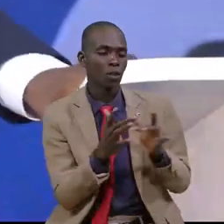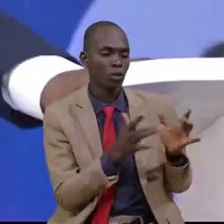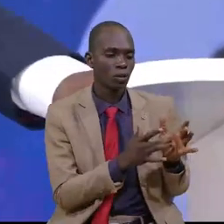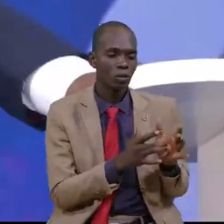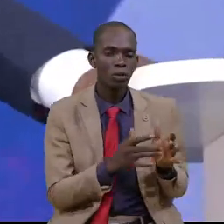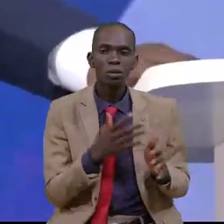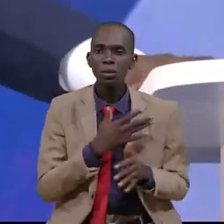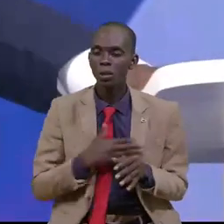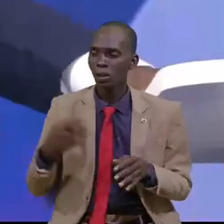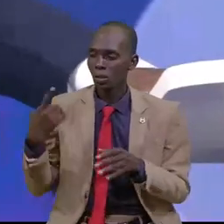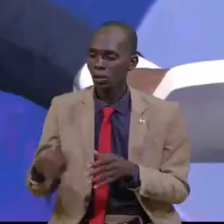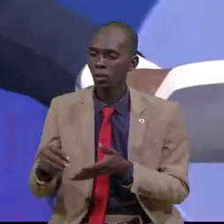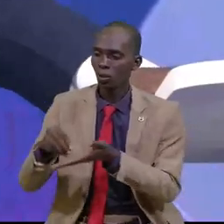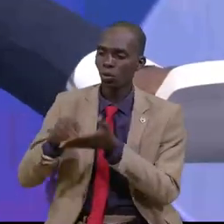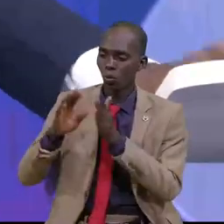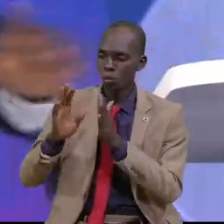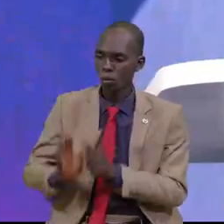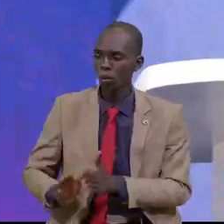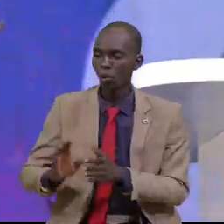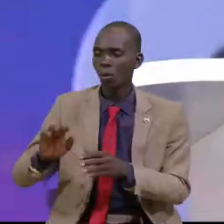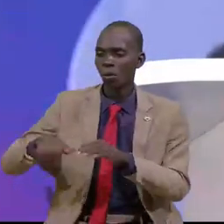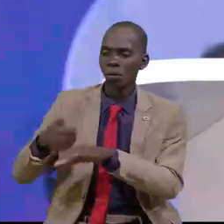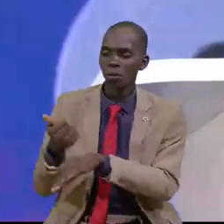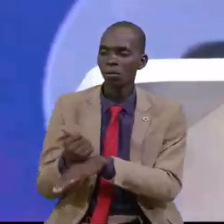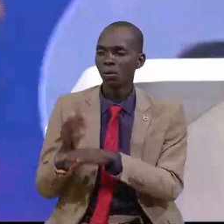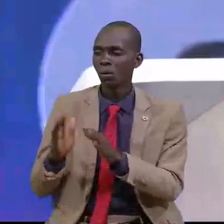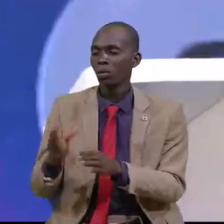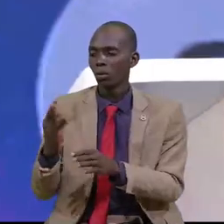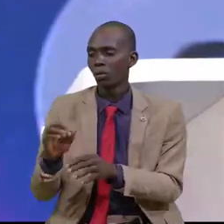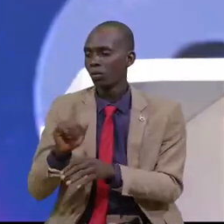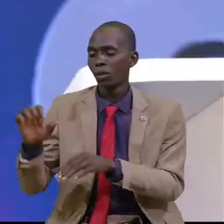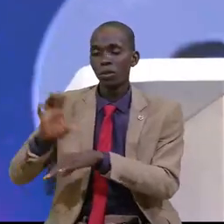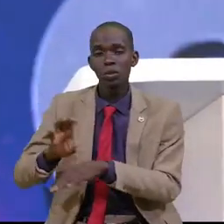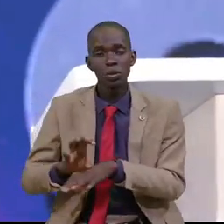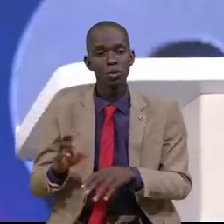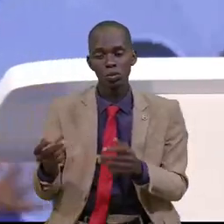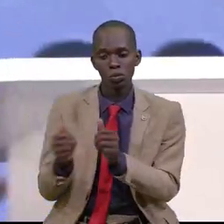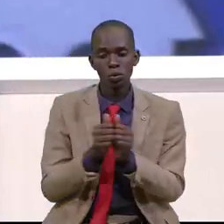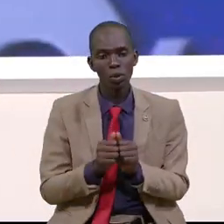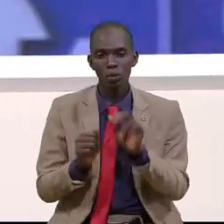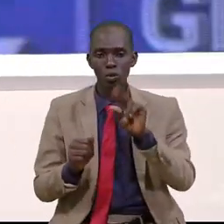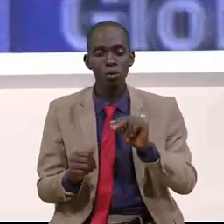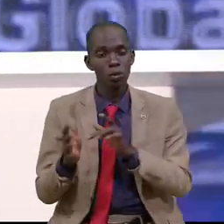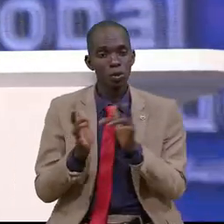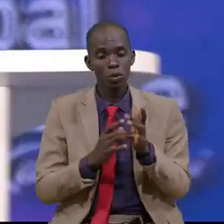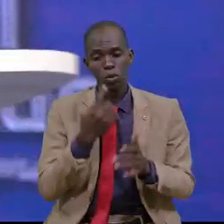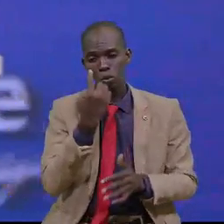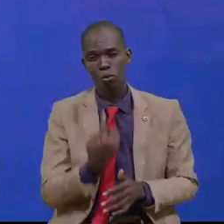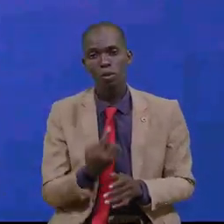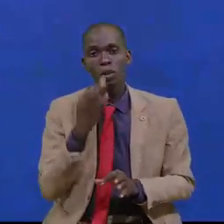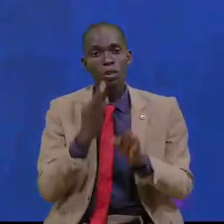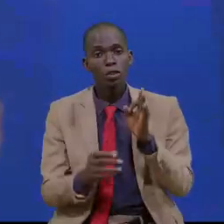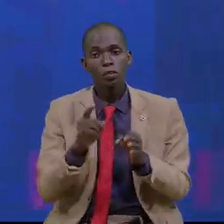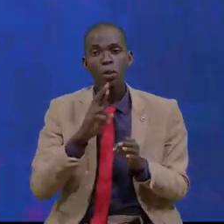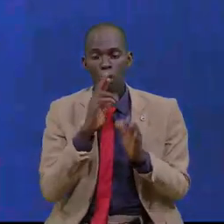Jésus et le fondateur d'une dénomination ou le fondateur d'une religion, mais Jésus lui-même. Si